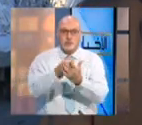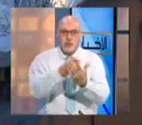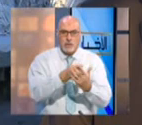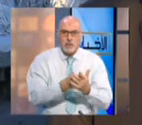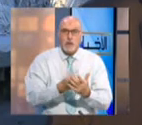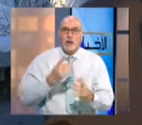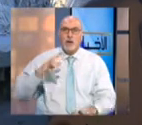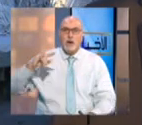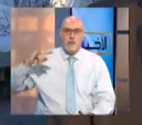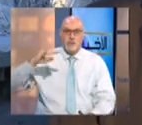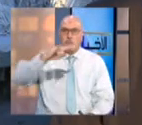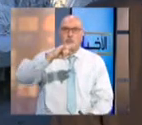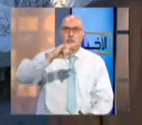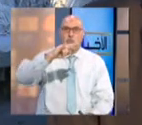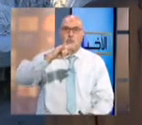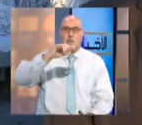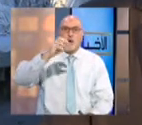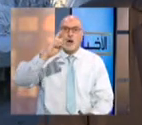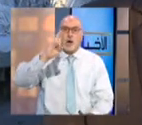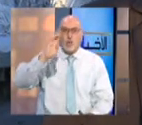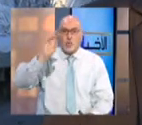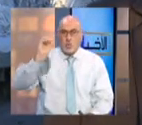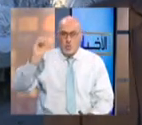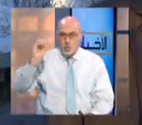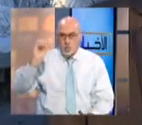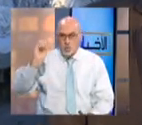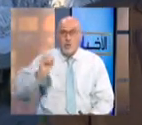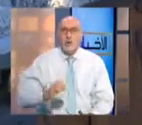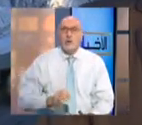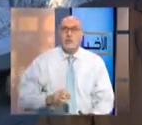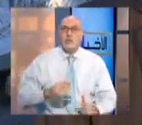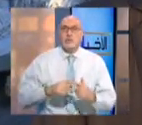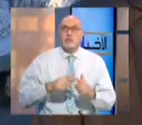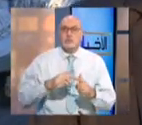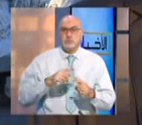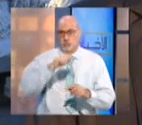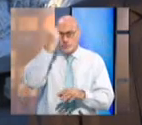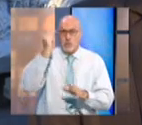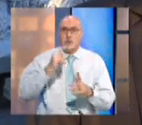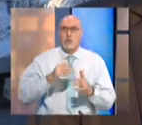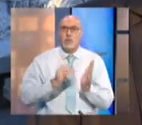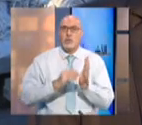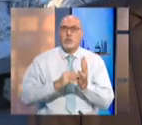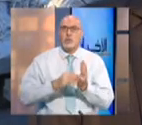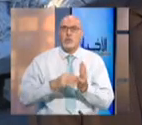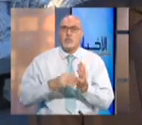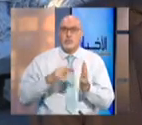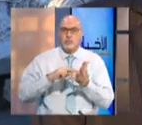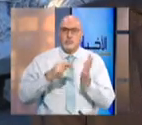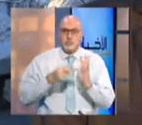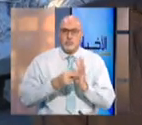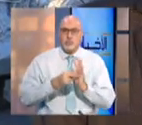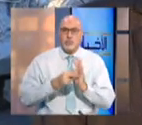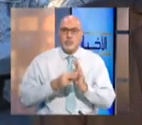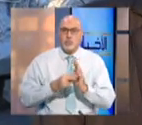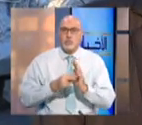عمليه اقتناء الطائرات الجديده ان شاء الله، من خلال اقتناء الطائرات الجديده كيجيو ان شاء الله يكون كاين او كاين مخطط من